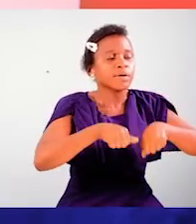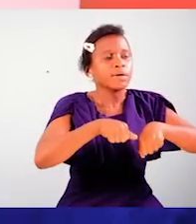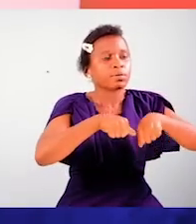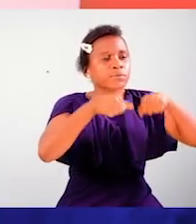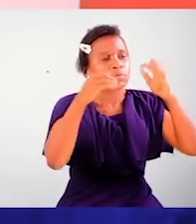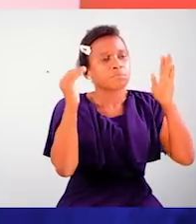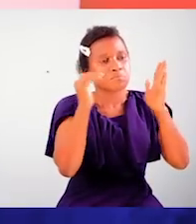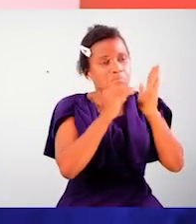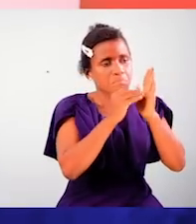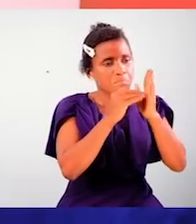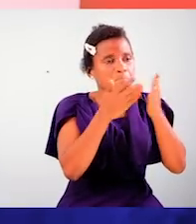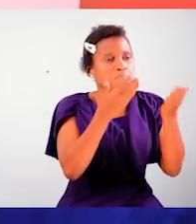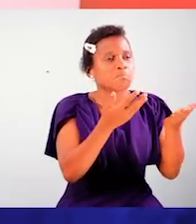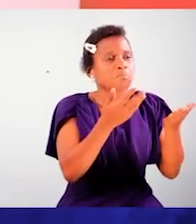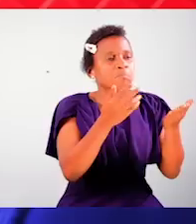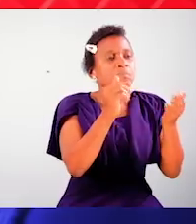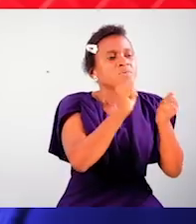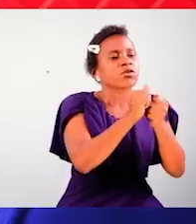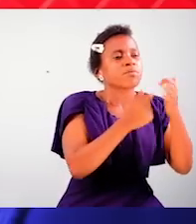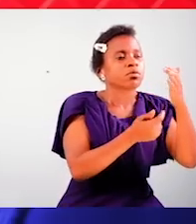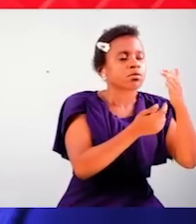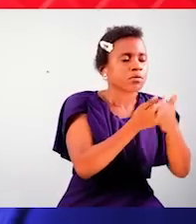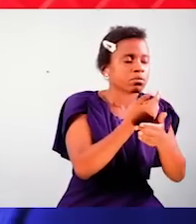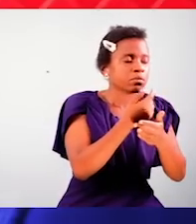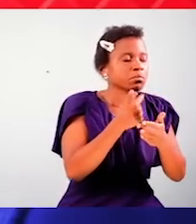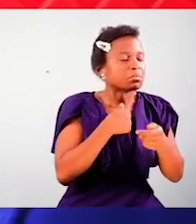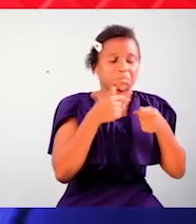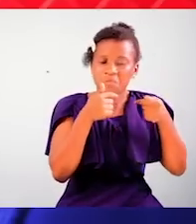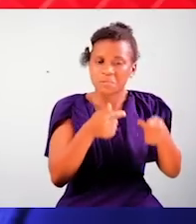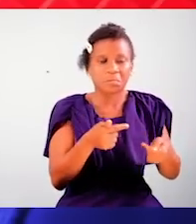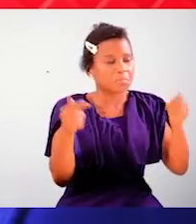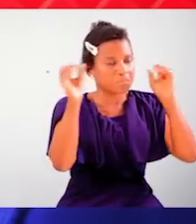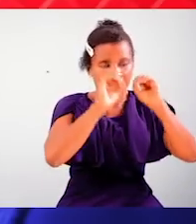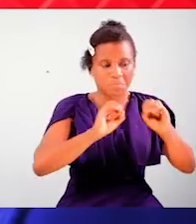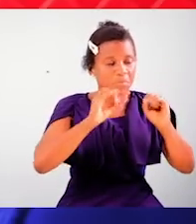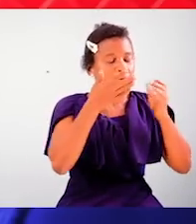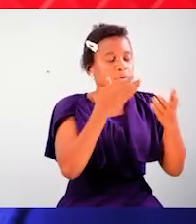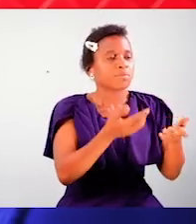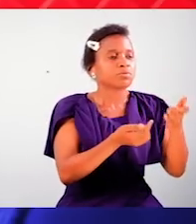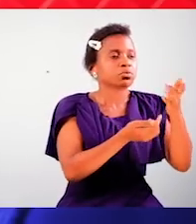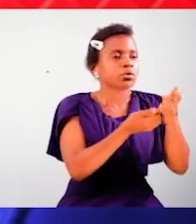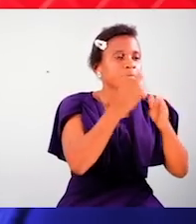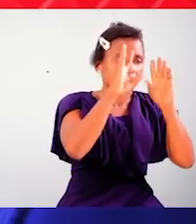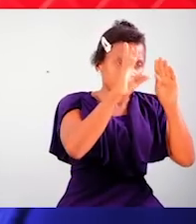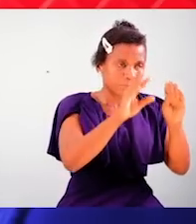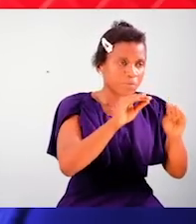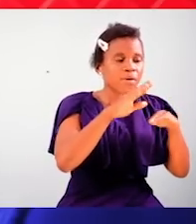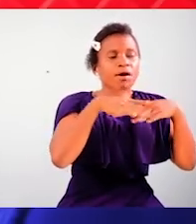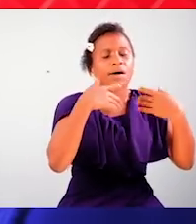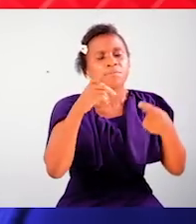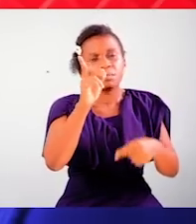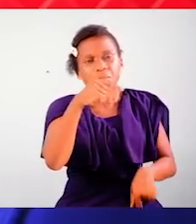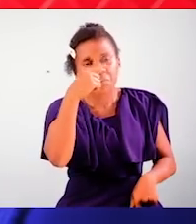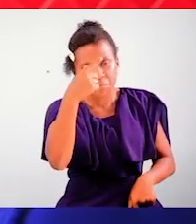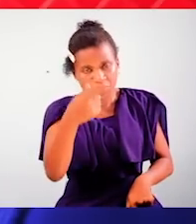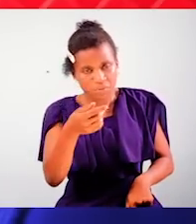yakitokea huwa yanatokea, kwa sababu mimi sitegemei itatokea mwaka CAG atakuja na ripoti eti hakuna